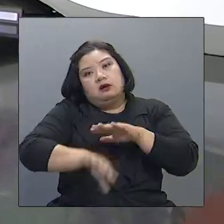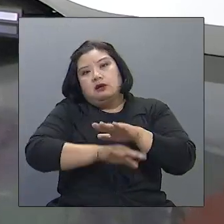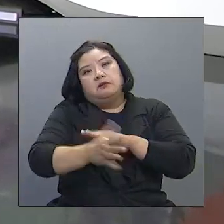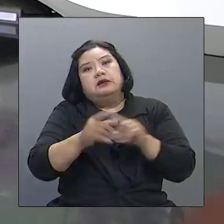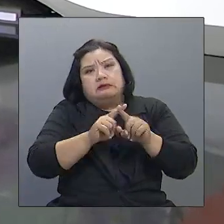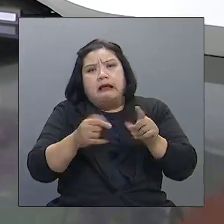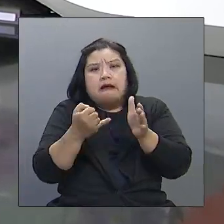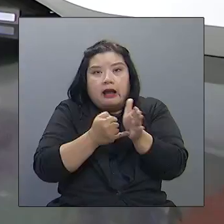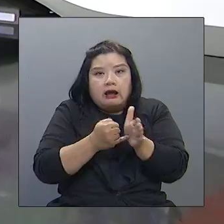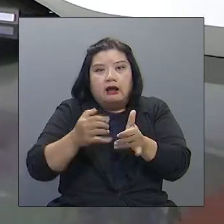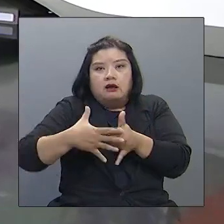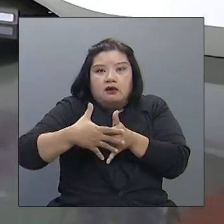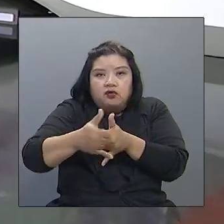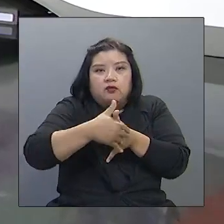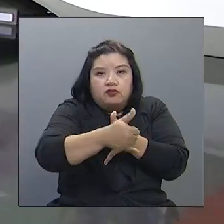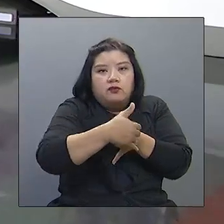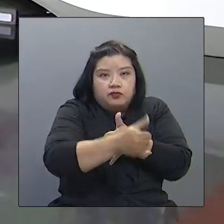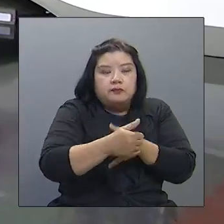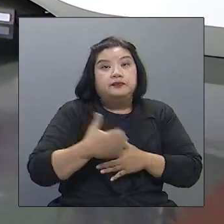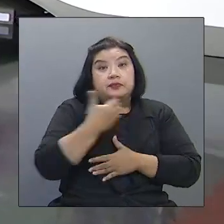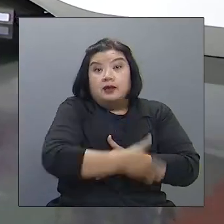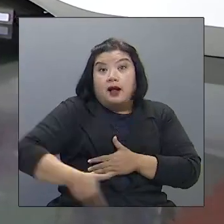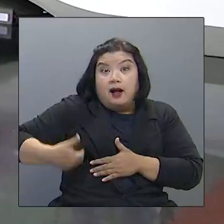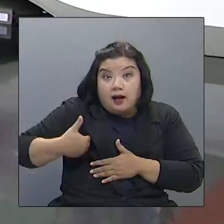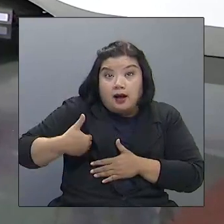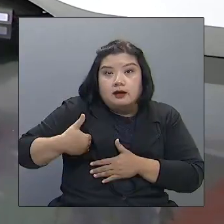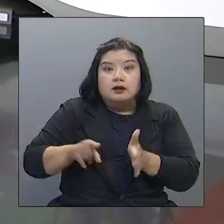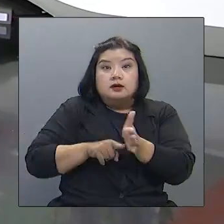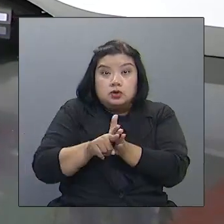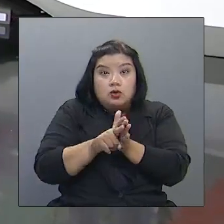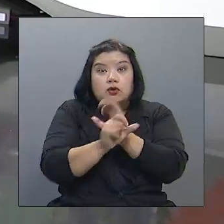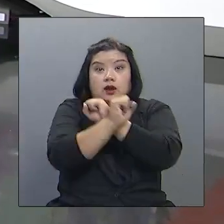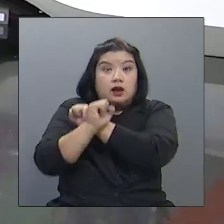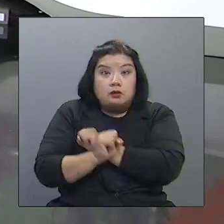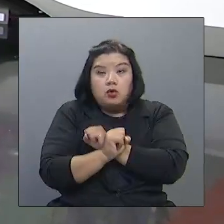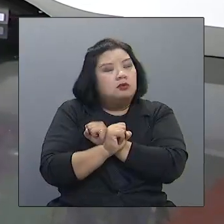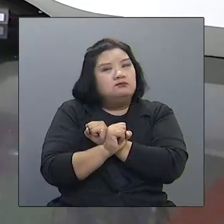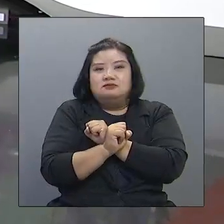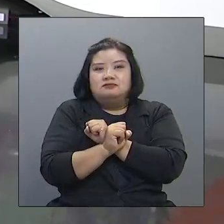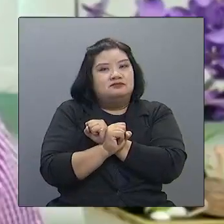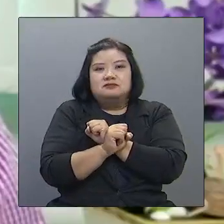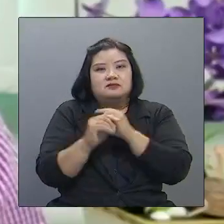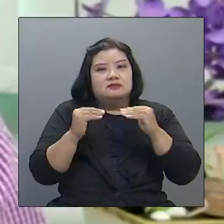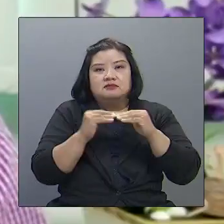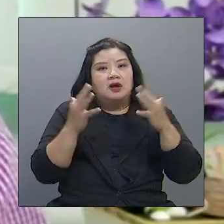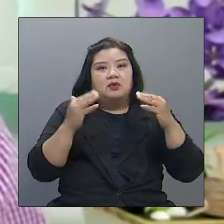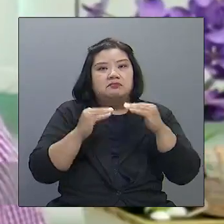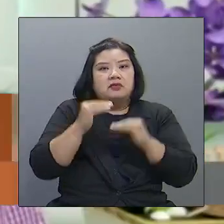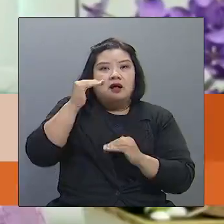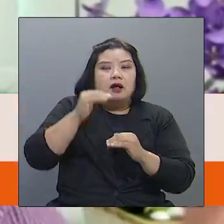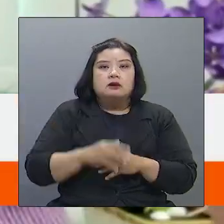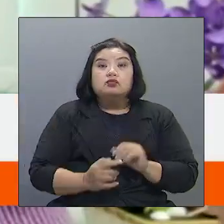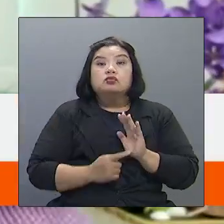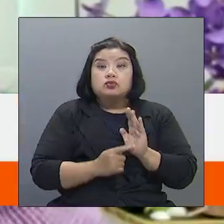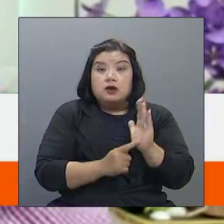ายนะครับคนแต่ละคนเนี่ยมีความสามารถในการป้องกันตัวเองได้ไม่เท่ากันตัวเลขจากสิงคโปร์เนี่ยค่อนข้างชัดเจนคือว่าตอน